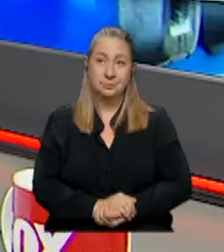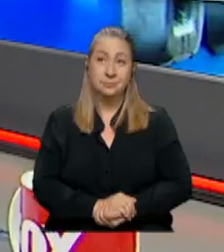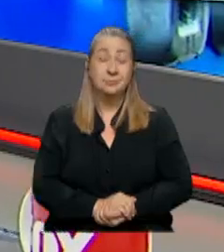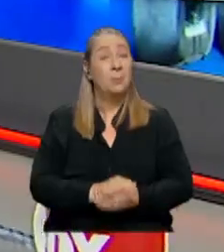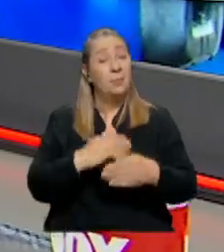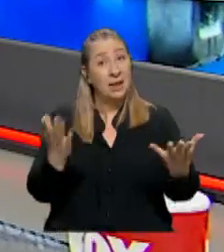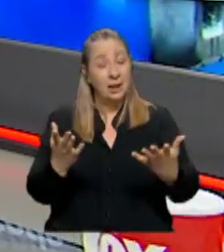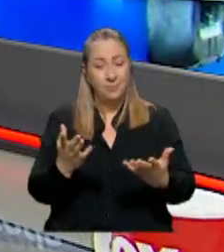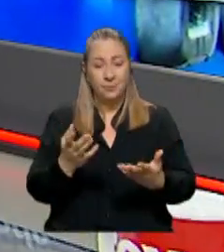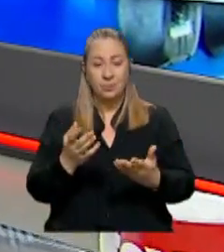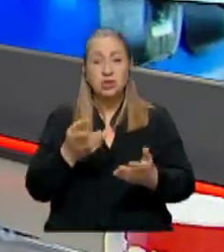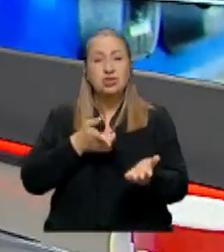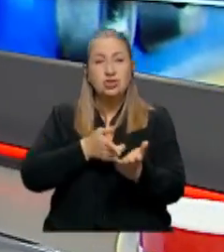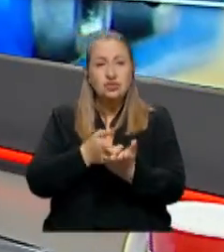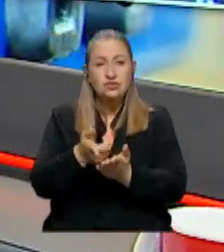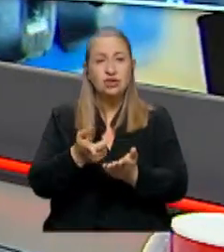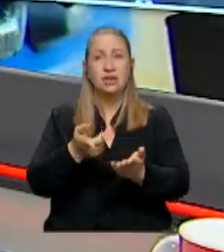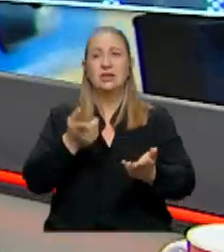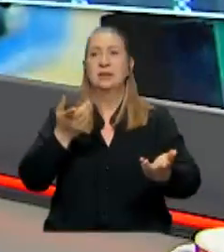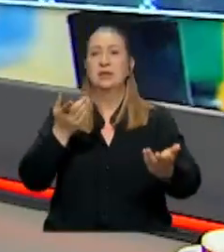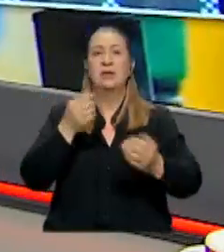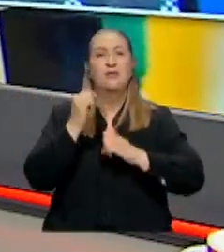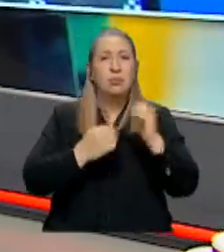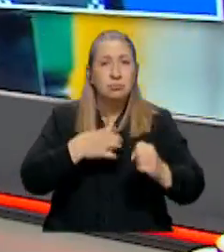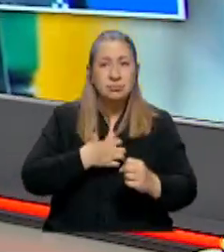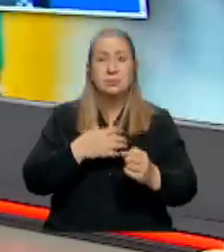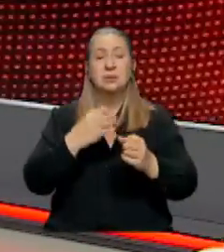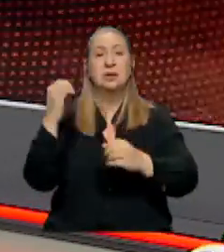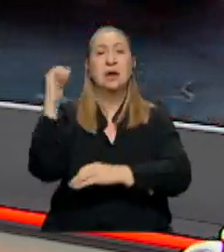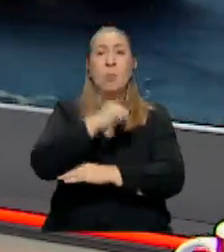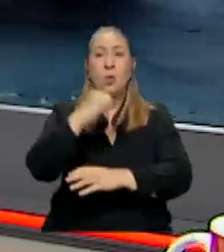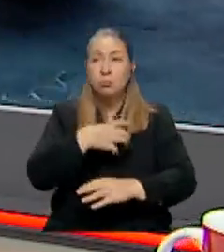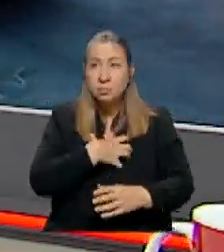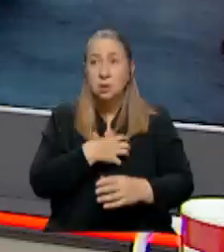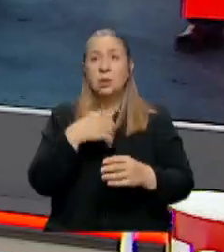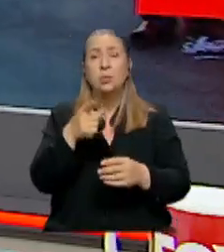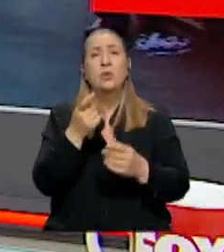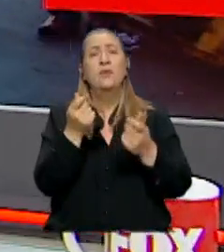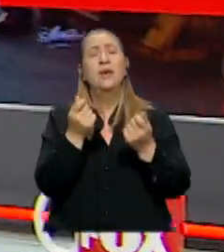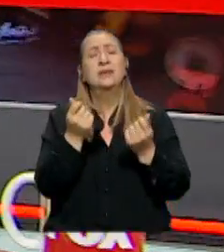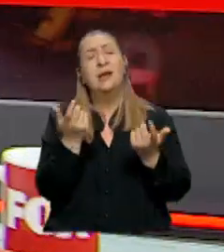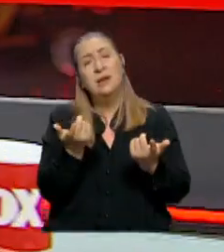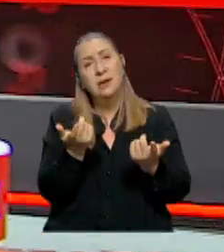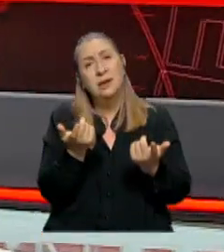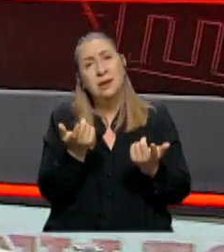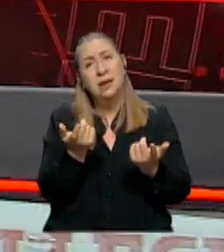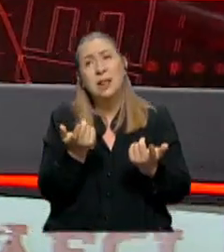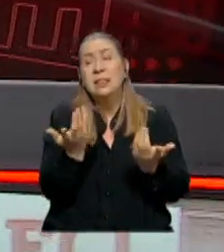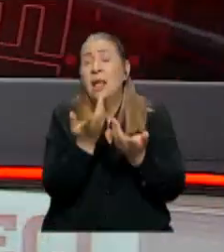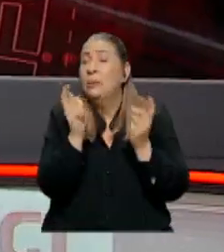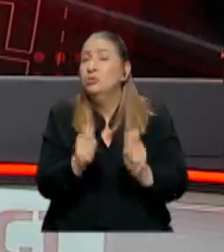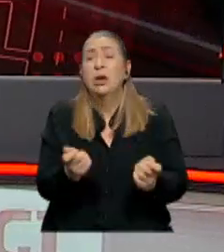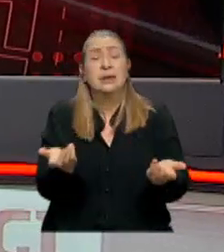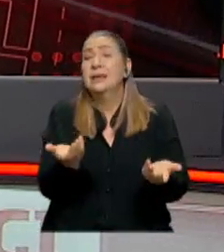Peki üretici, çiftçi, üretici, nakliyeci bu mazot fiyatlarıyla ne